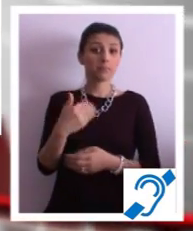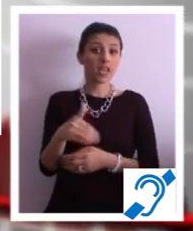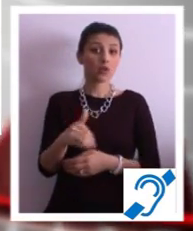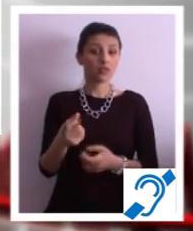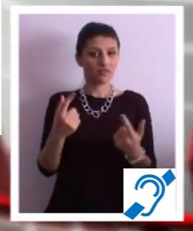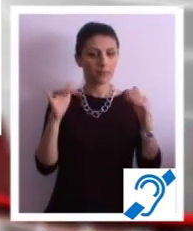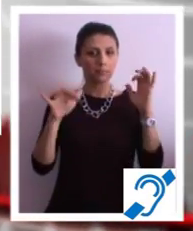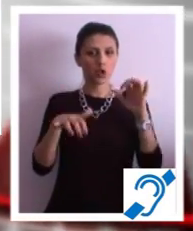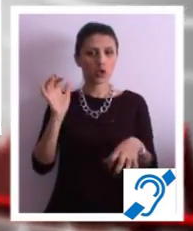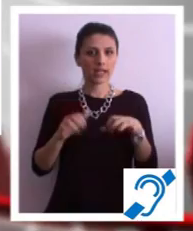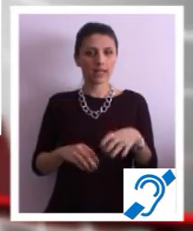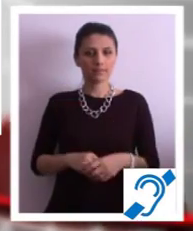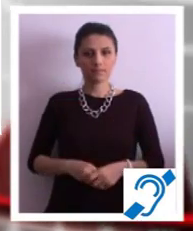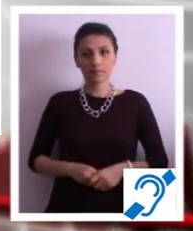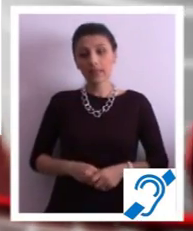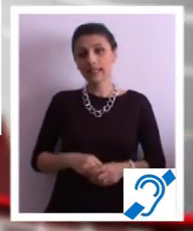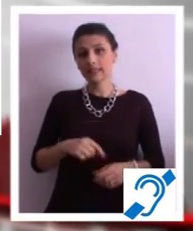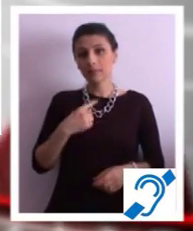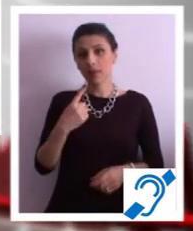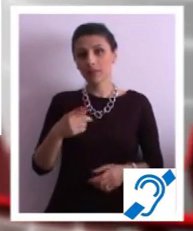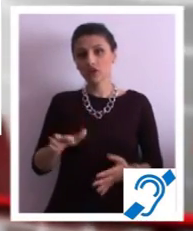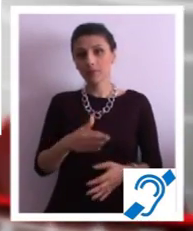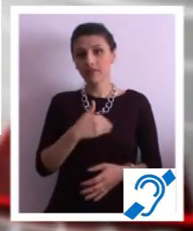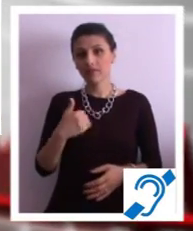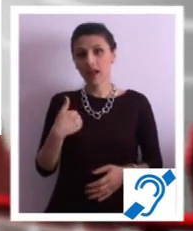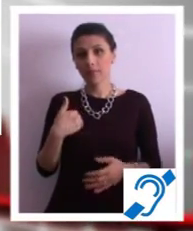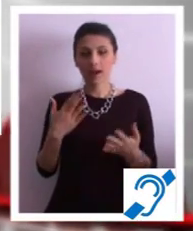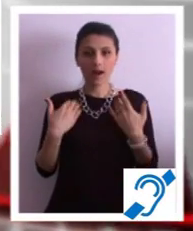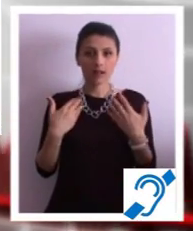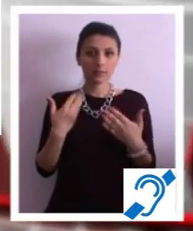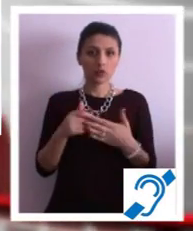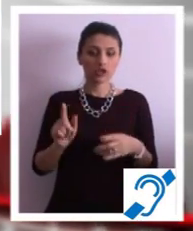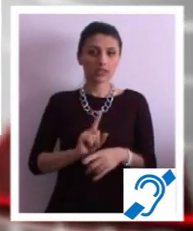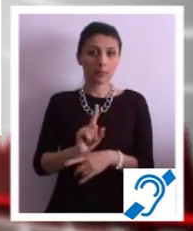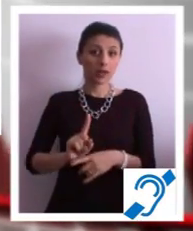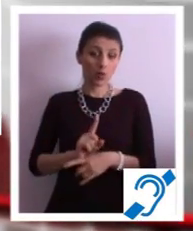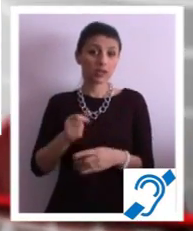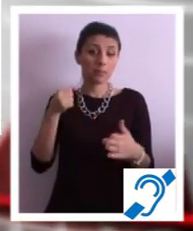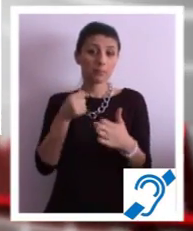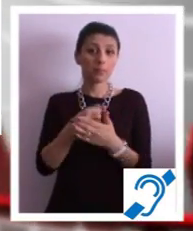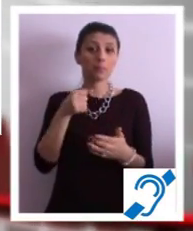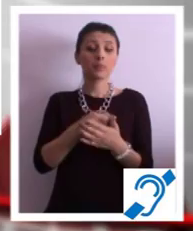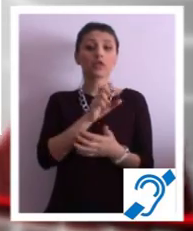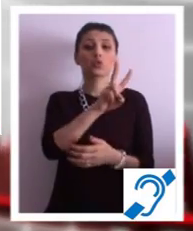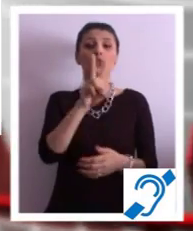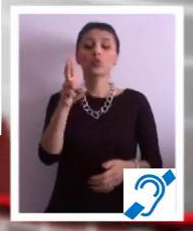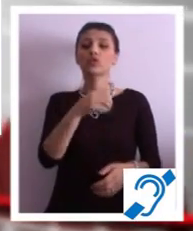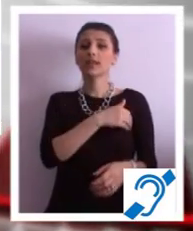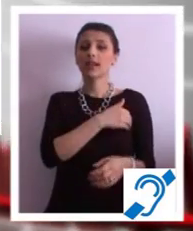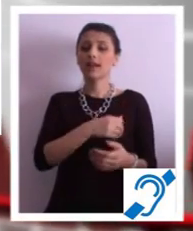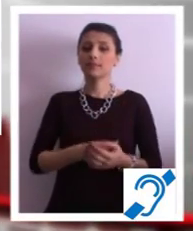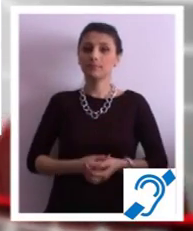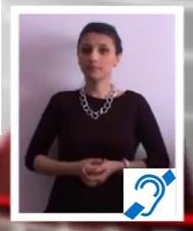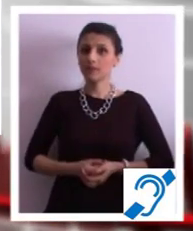miercuri vin ploile. Săptămâna debutează cu o vreme deosebit de caldă pentru această perioadă, cu maxime de până la 22 de